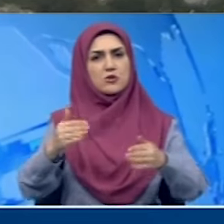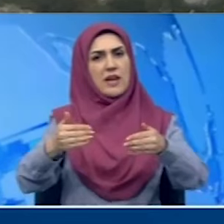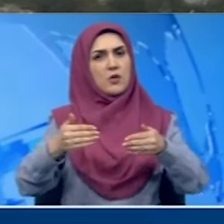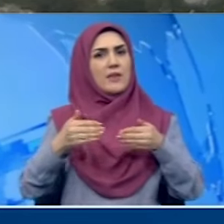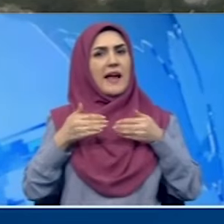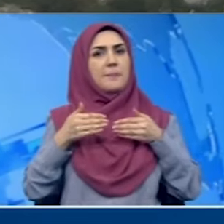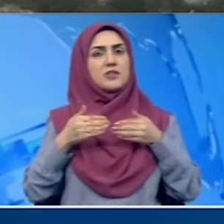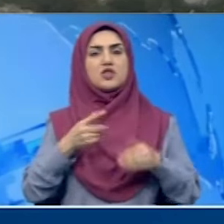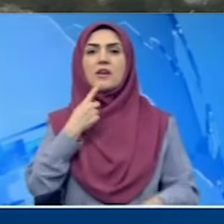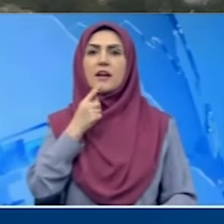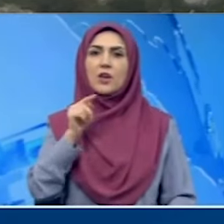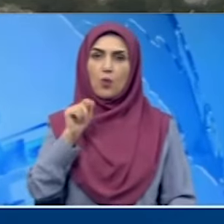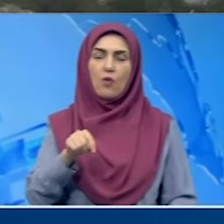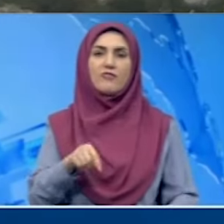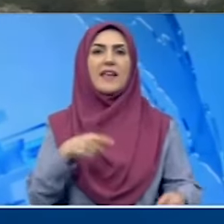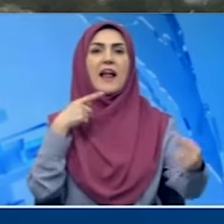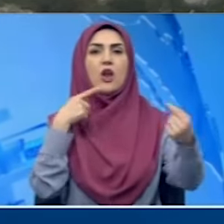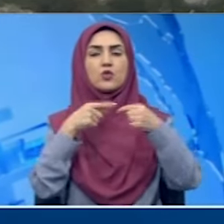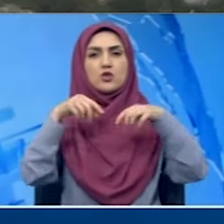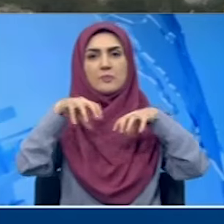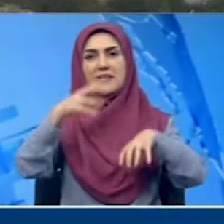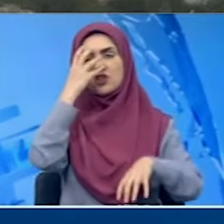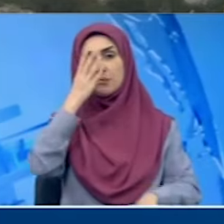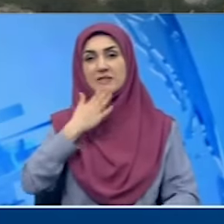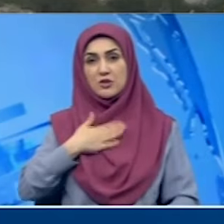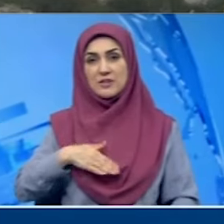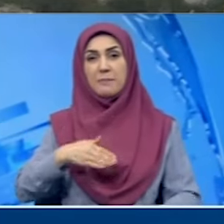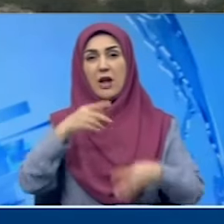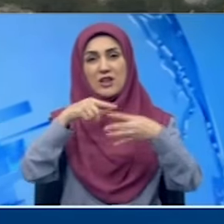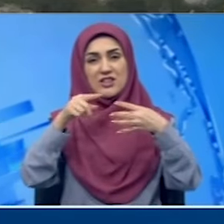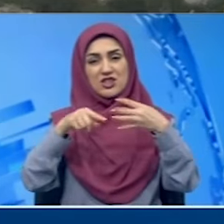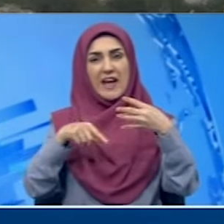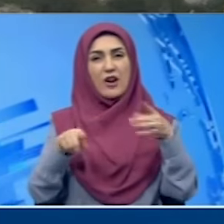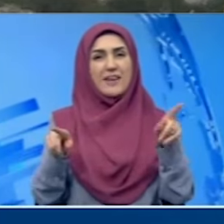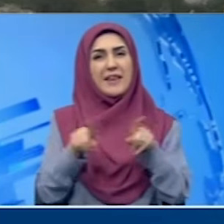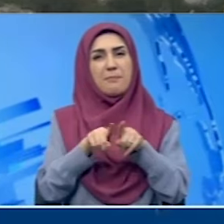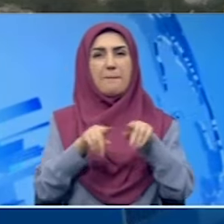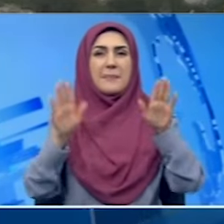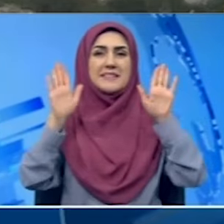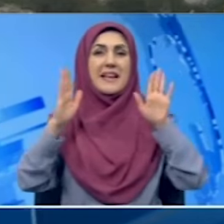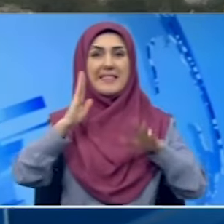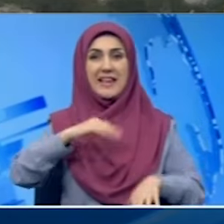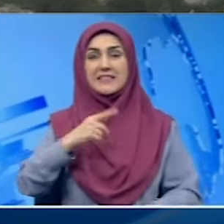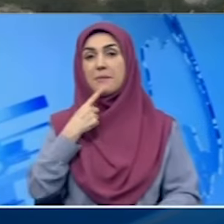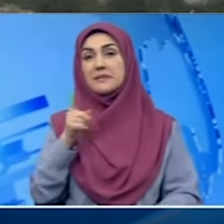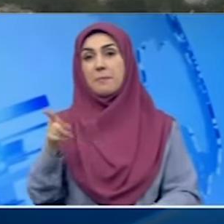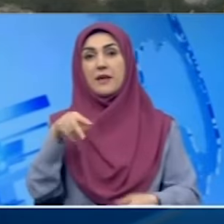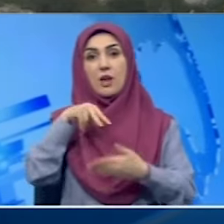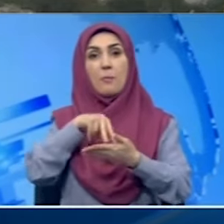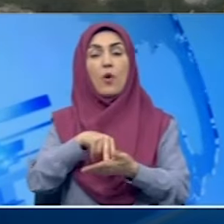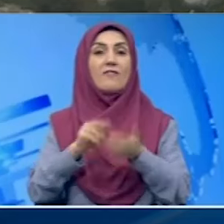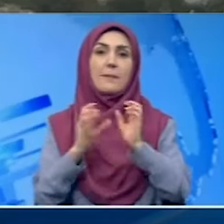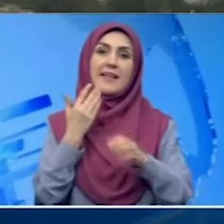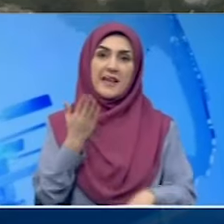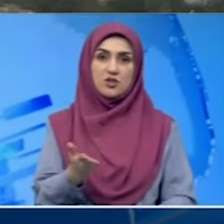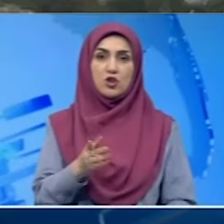با بیان اینکه مقاومت و ملت‌های فلسطین و منطقه و آزادگان جهان با شهادت سید حسن نصرالله یک رهبر بی‌نظیر را